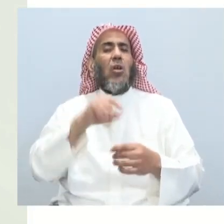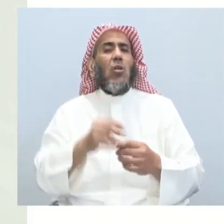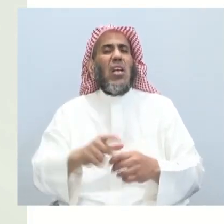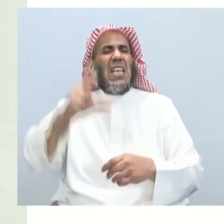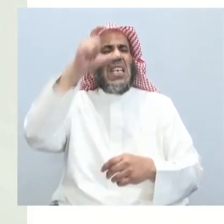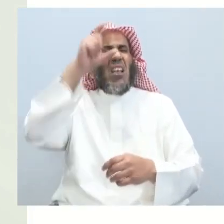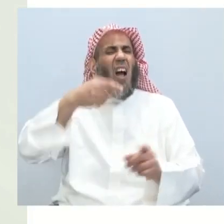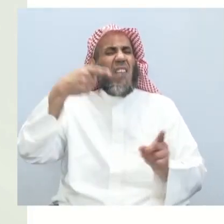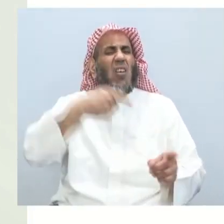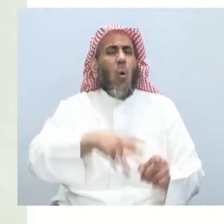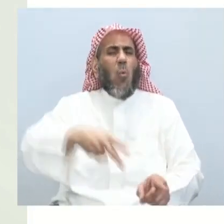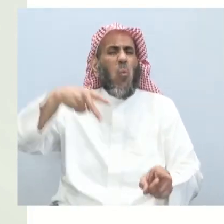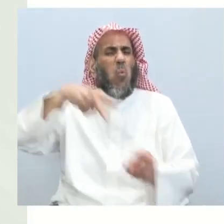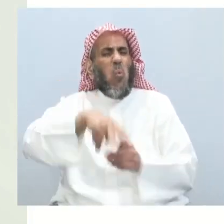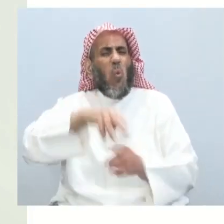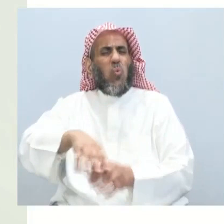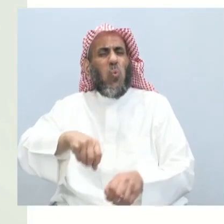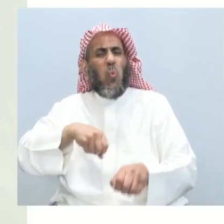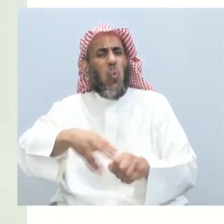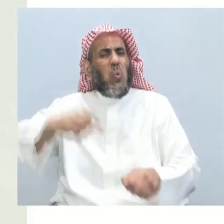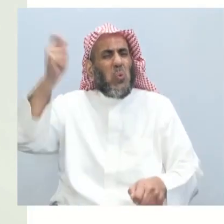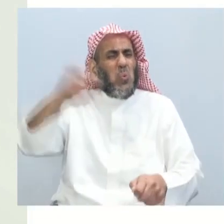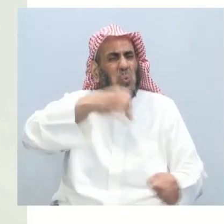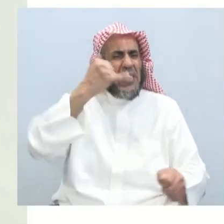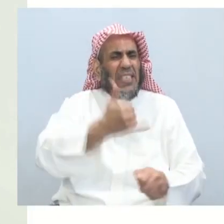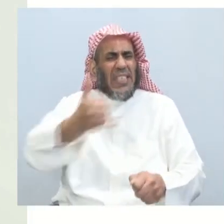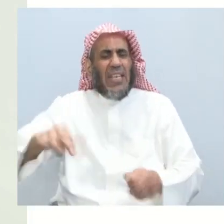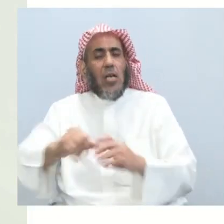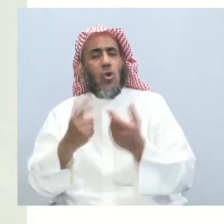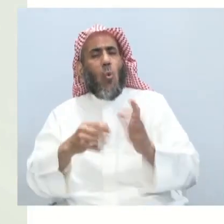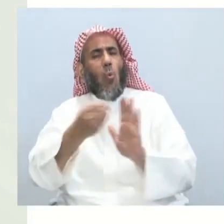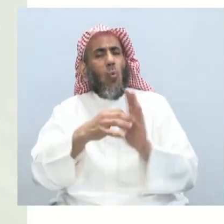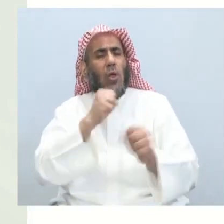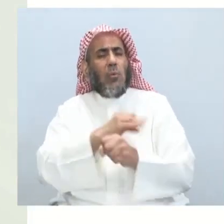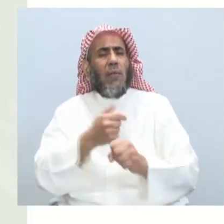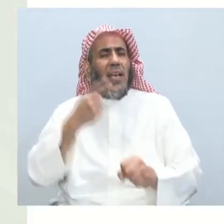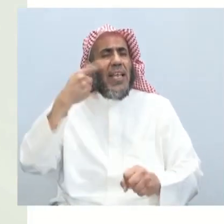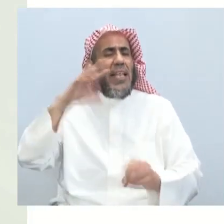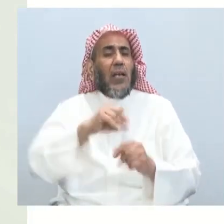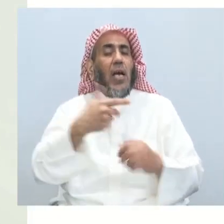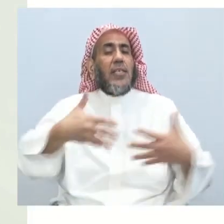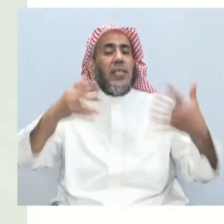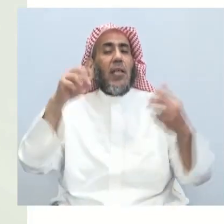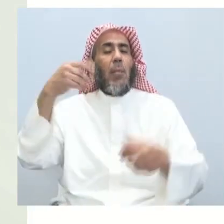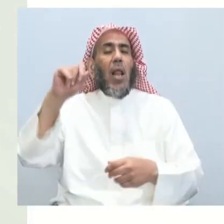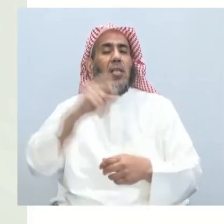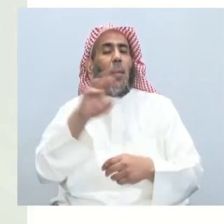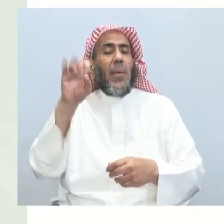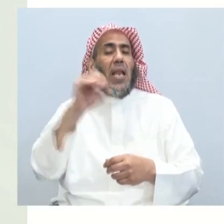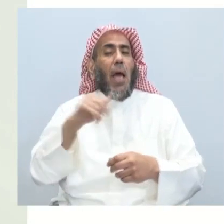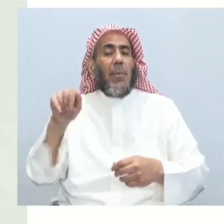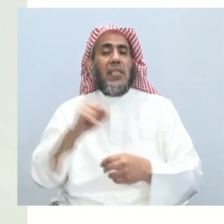الاتراك فيها من قتل وتشريد لاهلها ومن اشهر ما حفظته كتب التاريخ في رثاء الدرعيه قصيده عبد العزيز بن